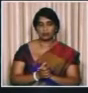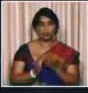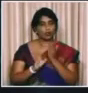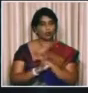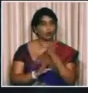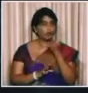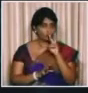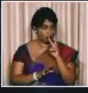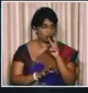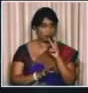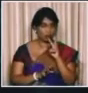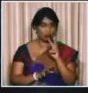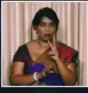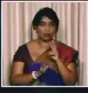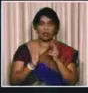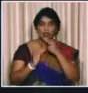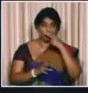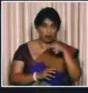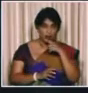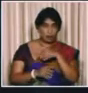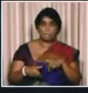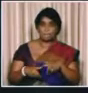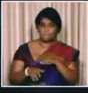පෞගේ දොළොස්වෙනිදා නාරහින් පිට පාරේ